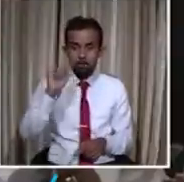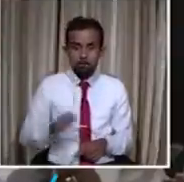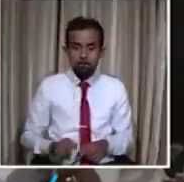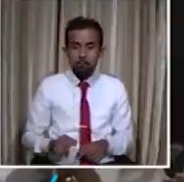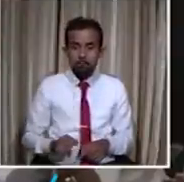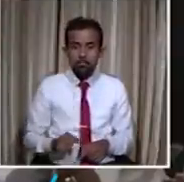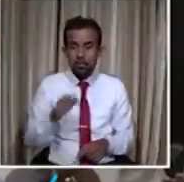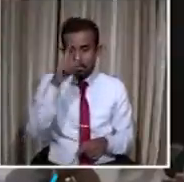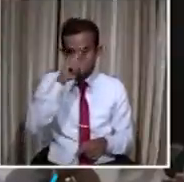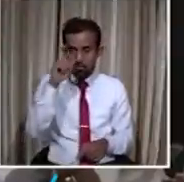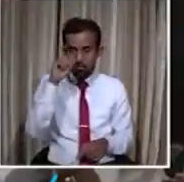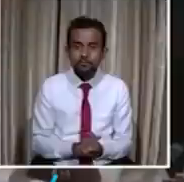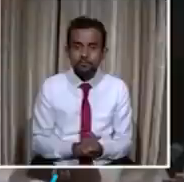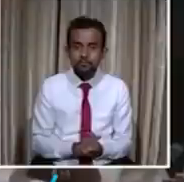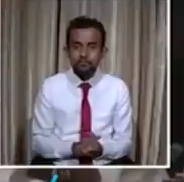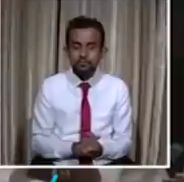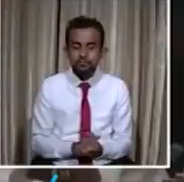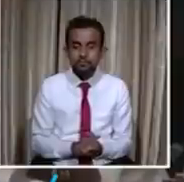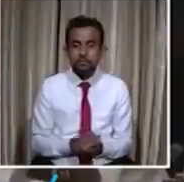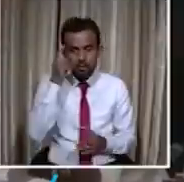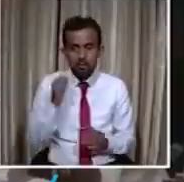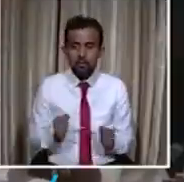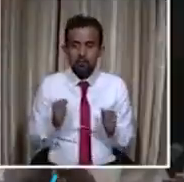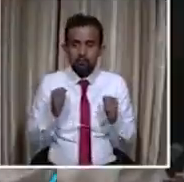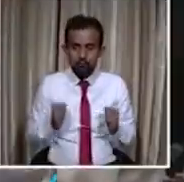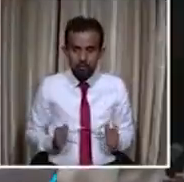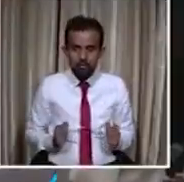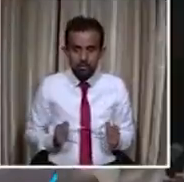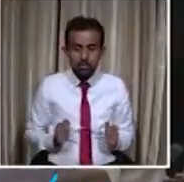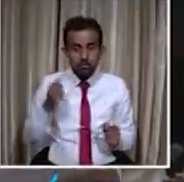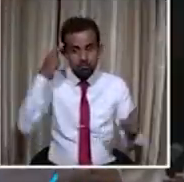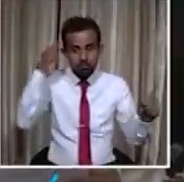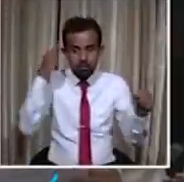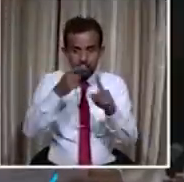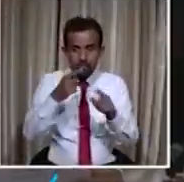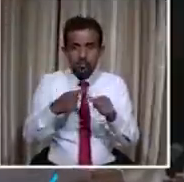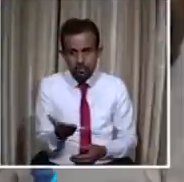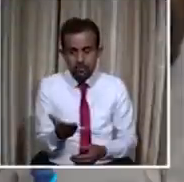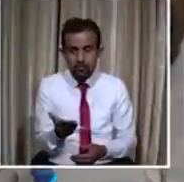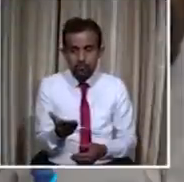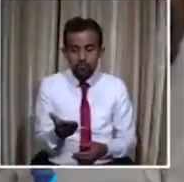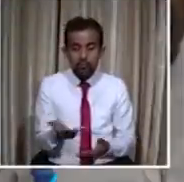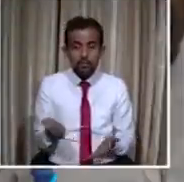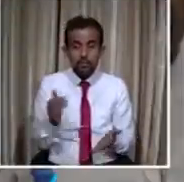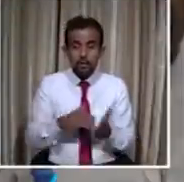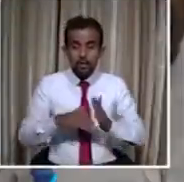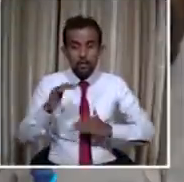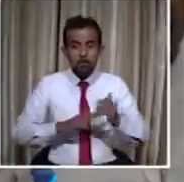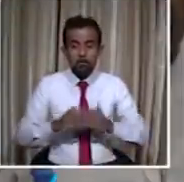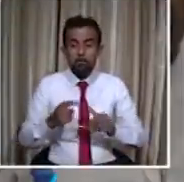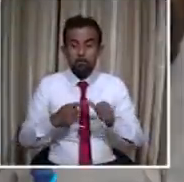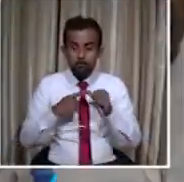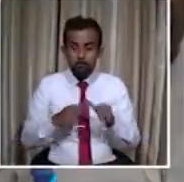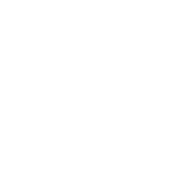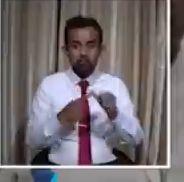යනවා මාසෙට ආහාර හොයන්නේ. පීඩනේ අපි ඔක්කොම දන්නේ. මේවා ගැන තමයි අපි විසඳුම් හොයන්න තියෙන්නේ. Need a practical solution,